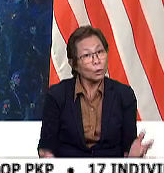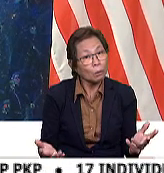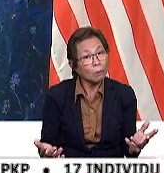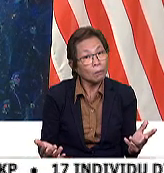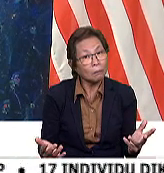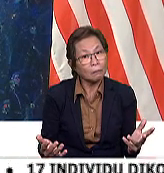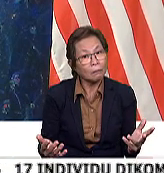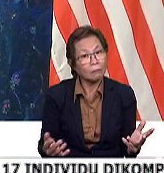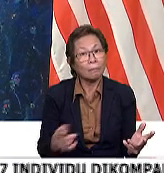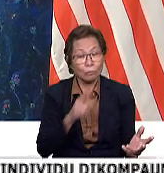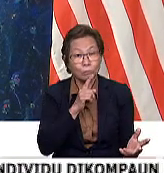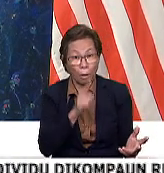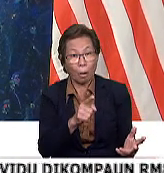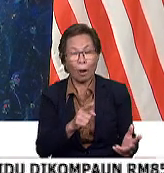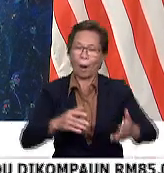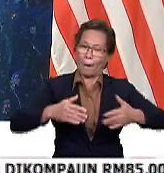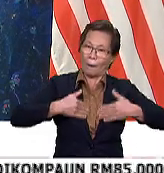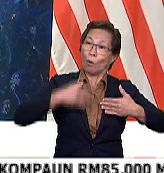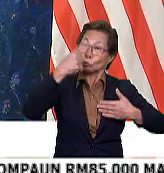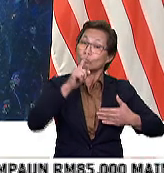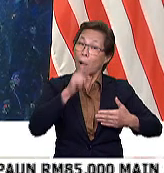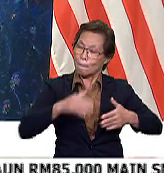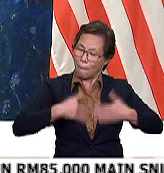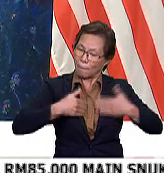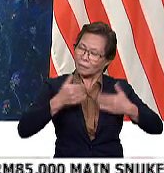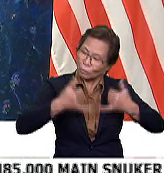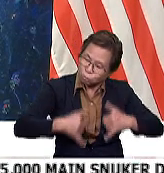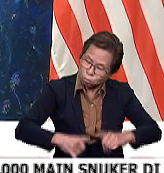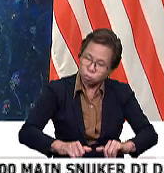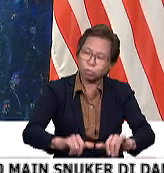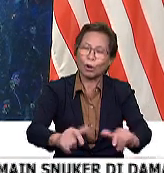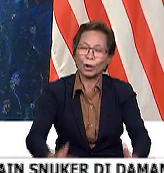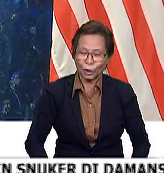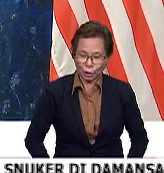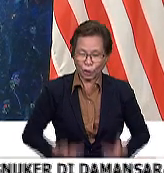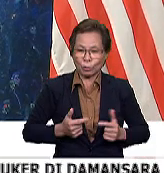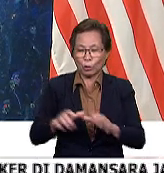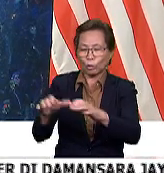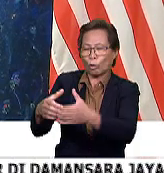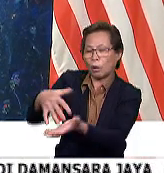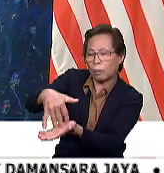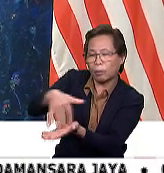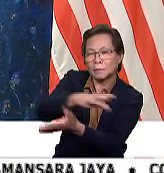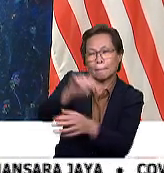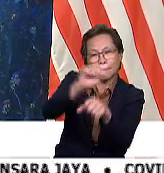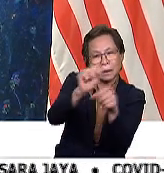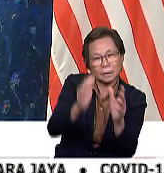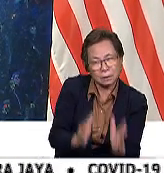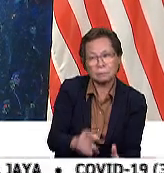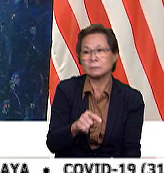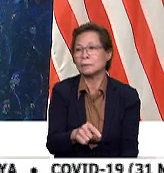memastikan kesejahteraan dan kelangsungan hidup golongan rentan dan pekerja